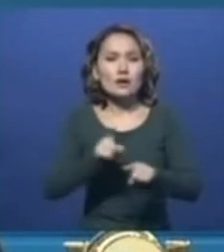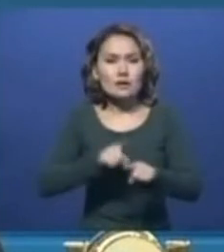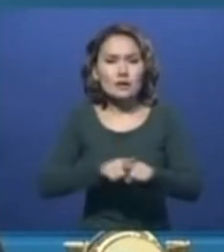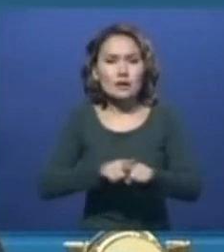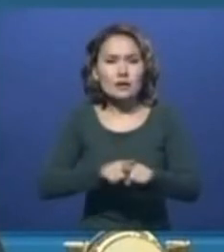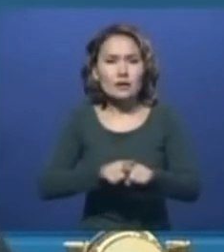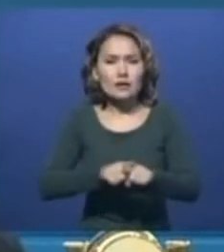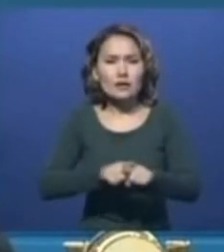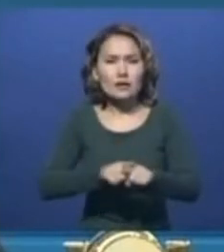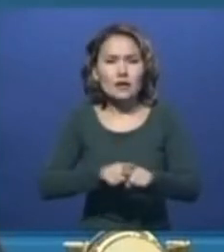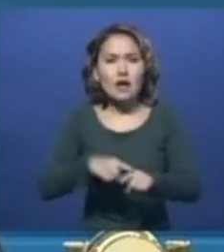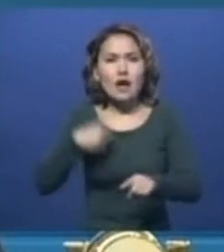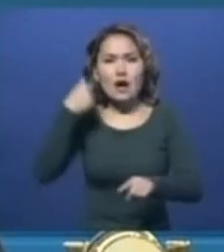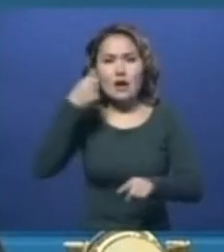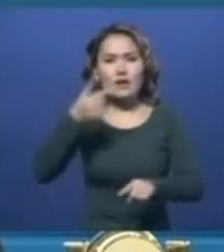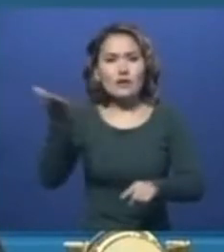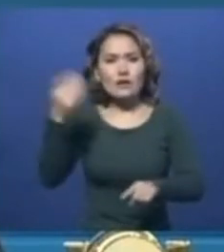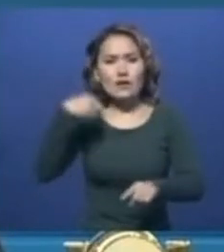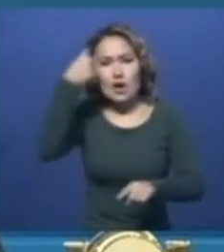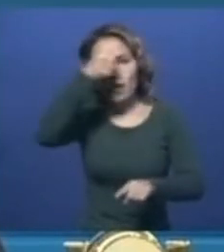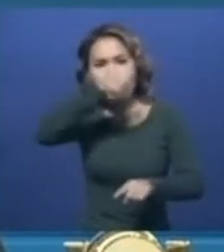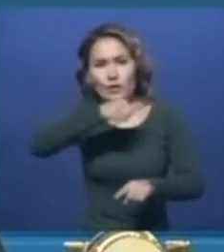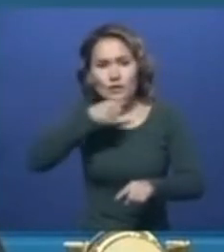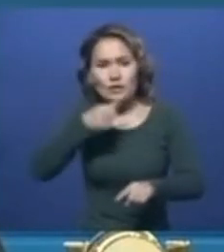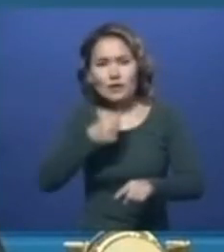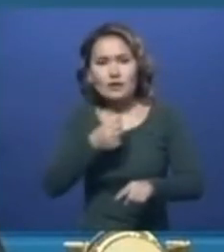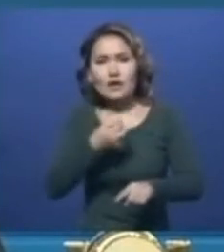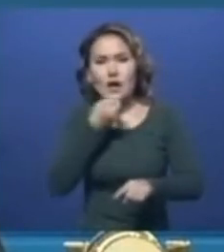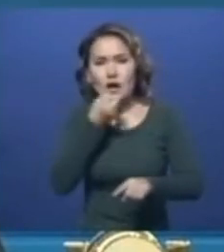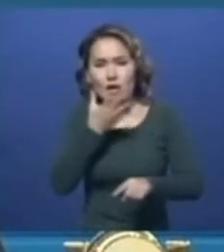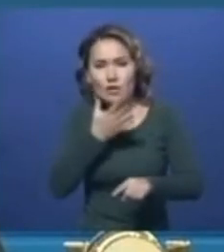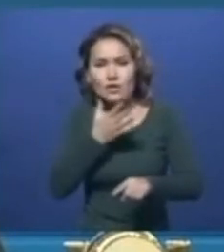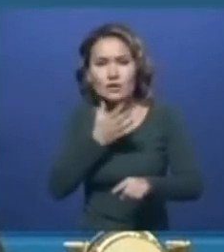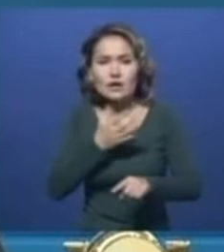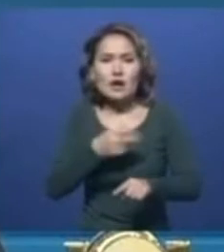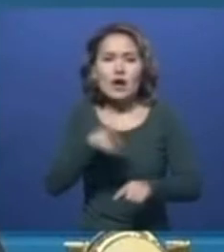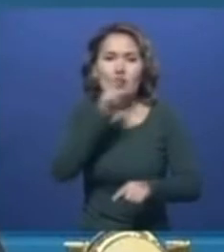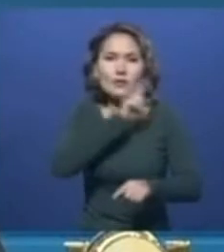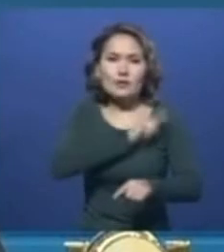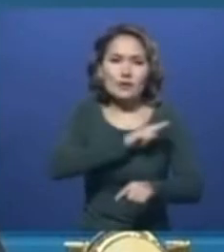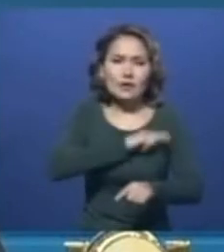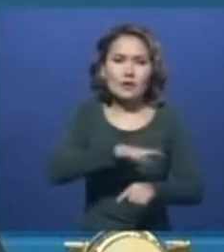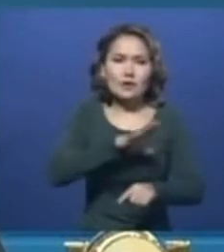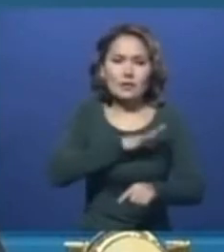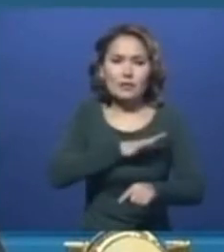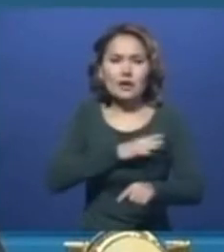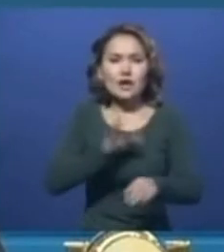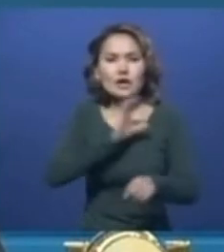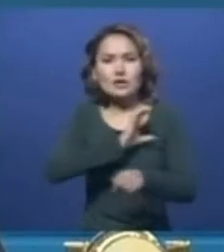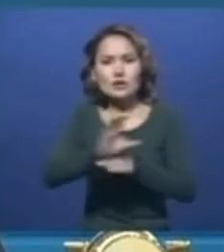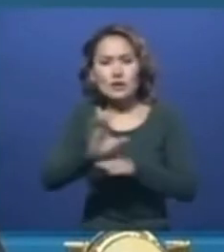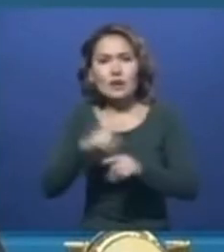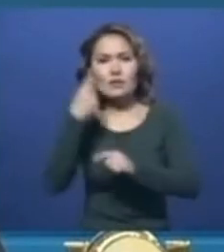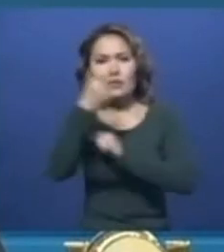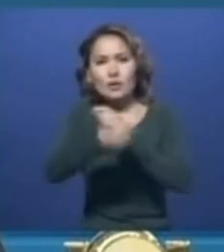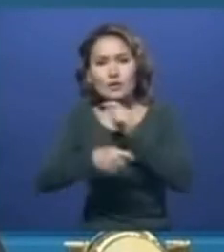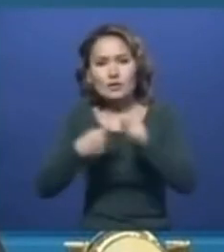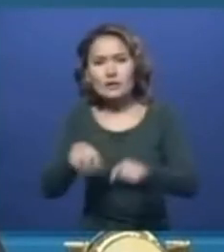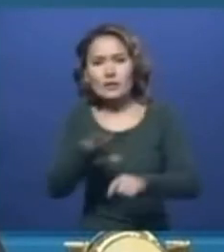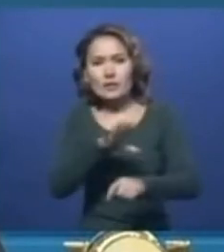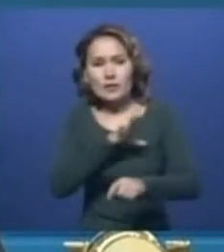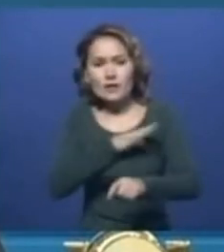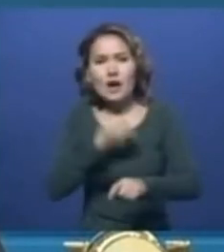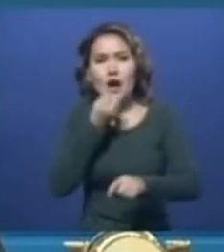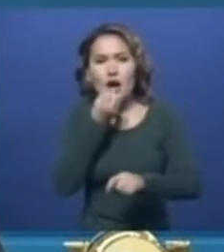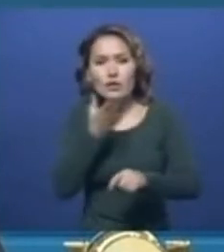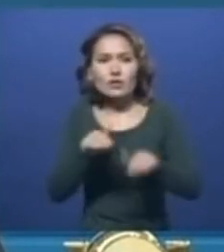годы, когда ситуация на внешних рынках благоприятствовала, а цены на нефть и все экспортные наши продукции были на